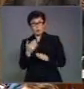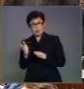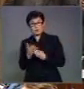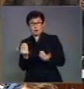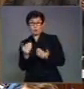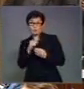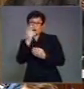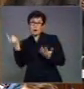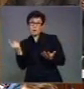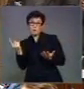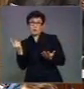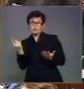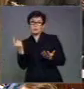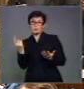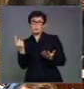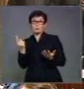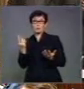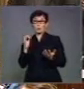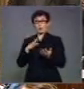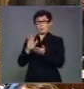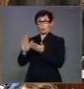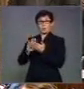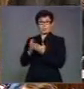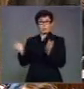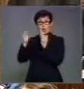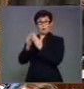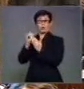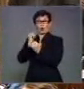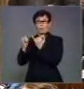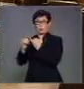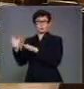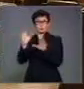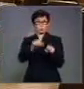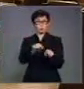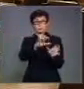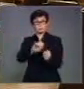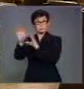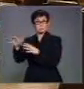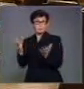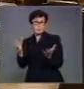ja onko nyt puhtaanapitolaitos ainoa, joka lopulta puuttuu tähän asiaan?